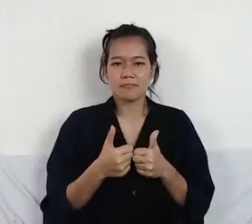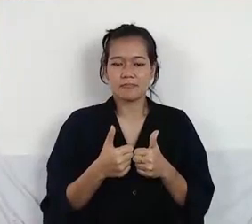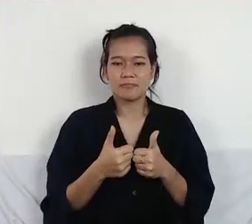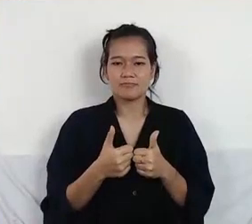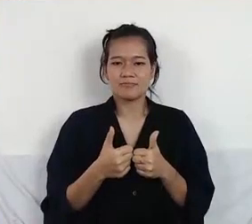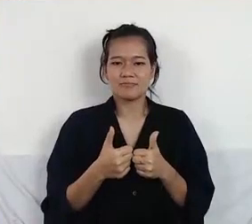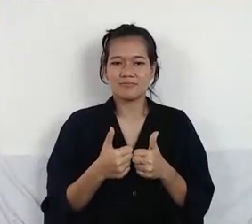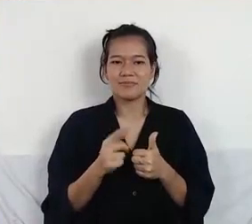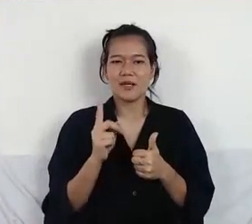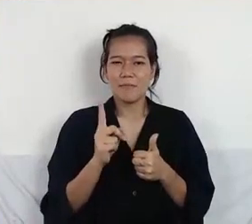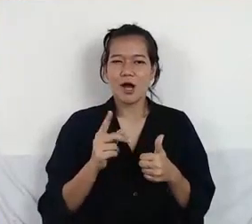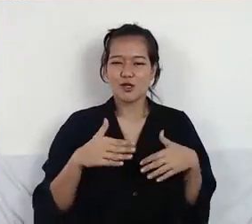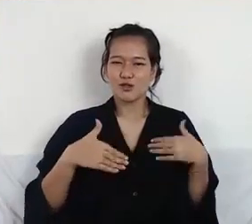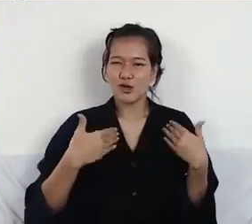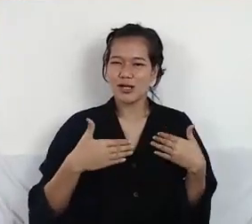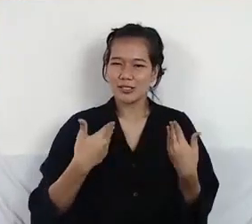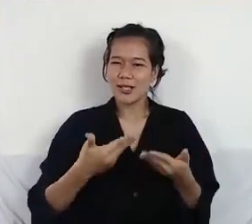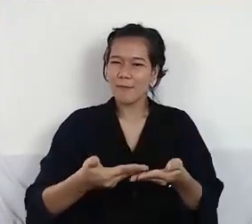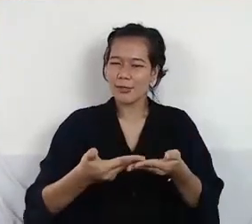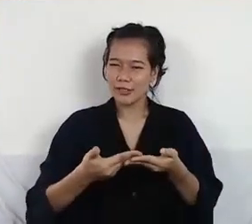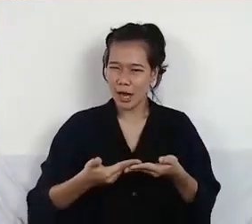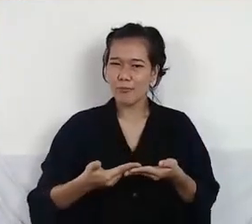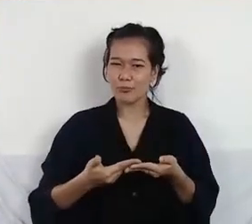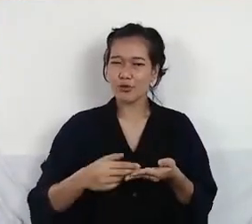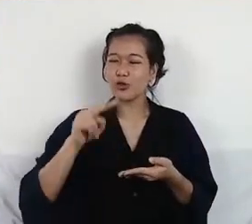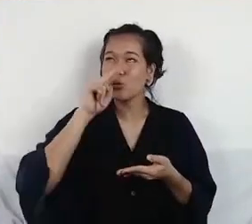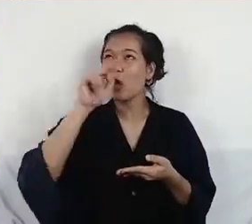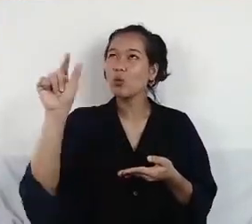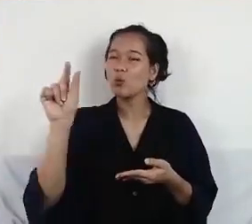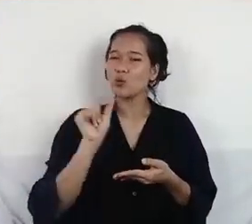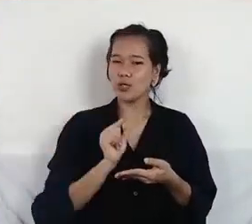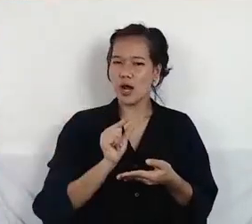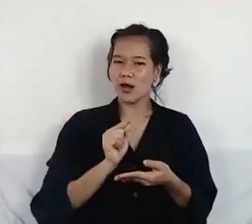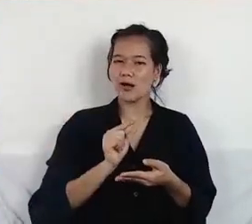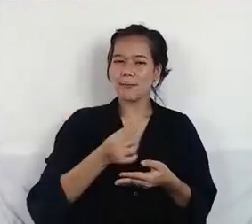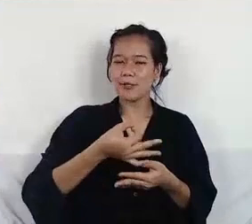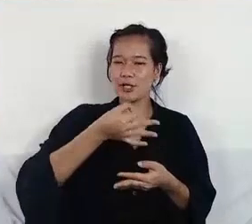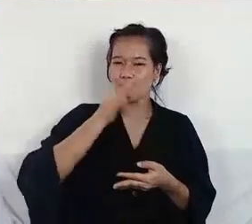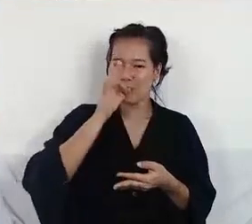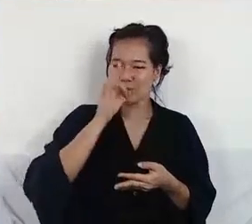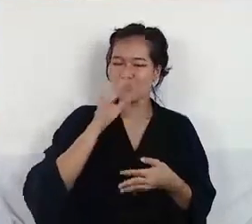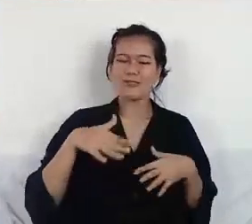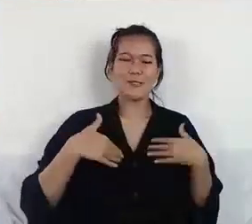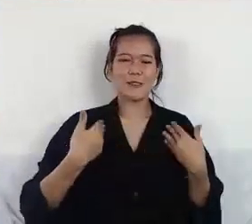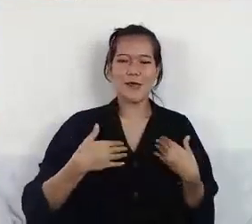sehingga kami boleh dengan sukacita menyambut undangan Tuhan di dalam perjamuan kudus ini.